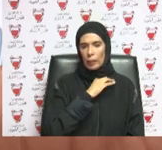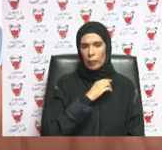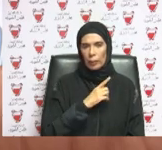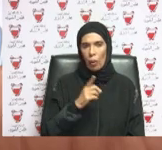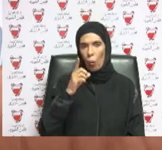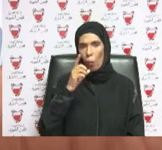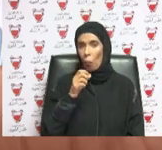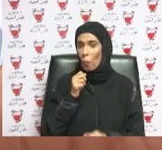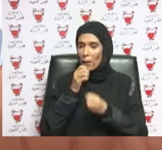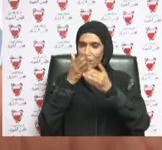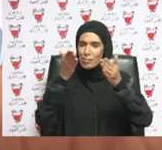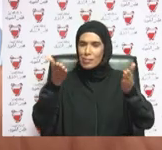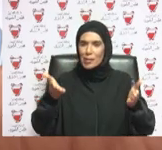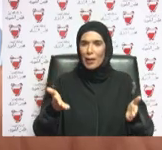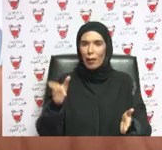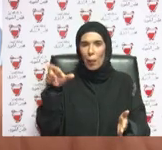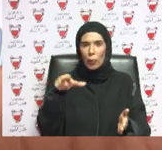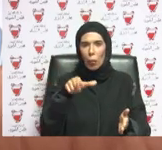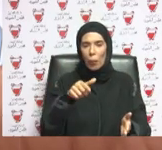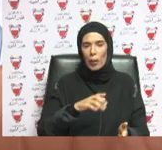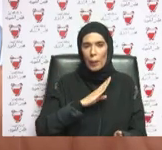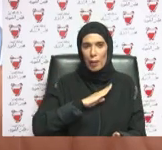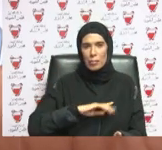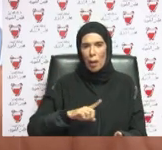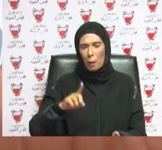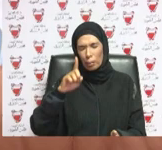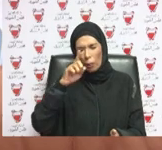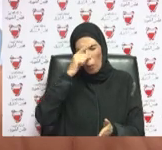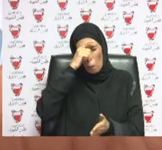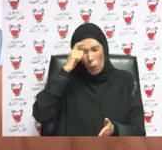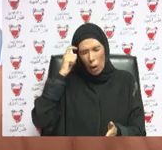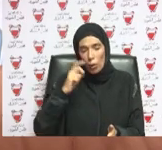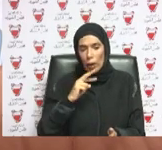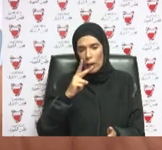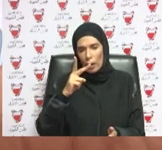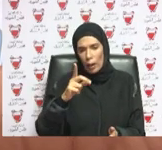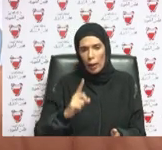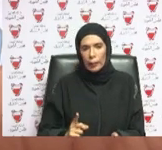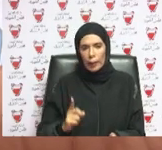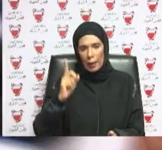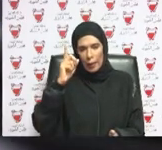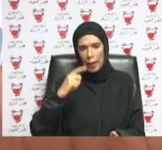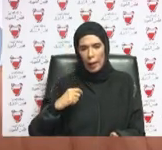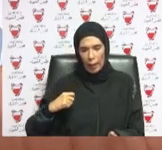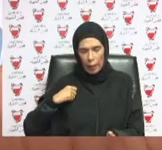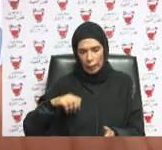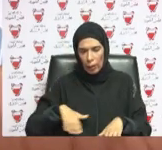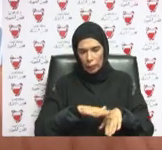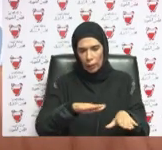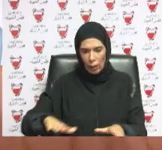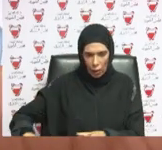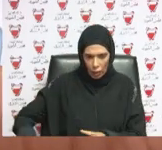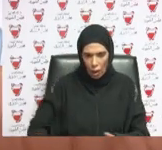الصابرين الذين إذا أصابتهم مصيبة قالوا إنا لله وإنا إليه